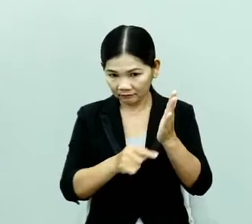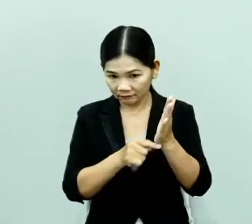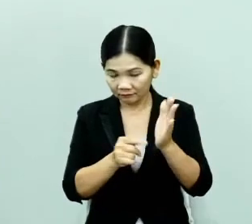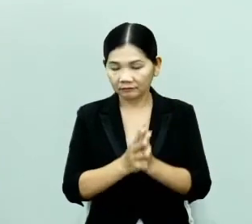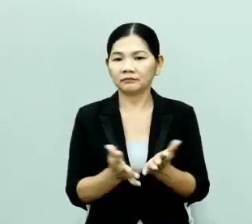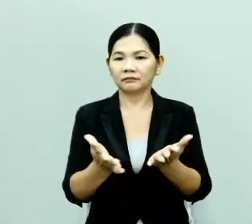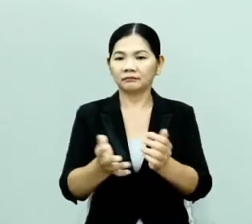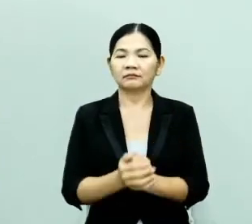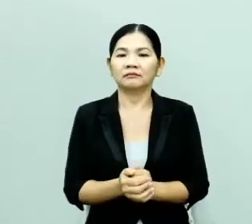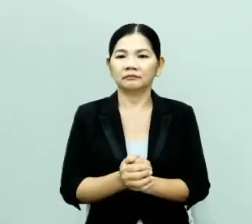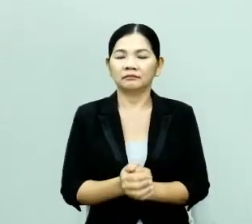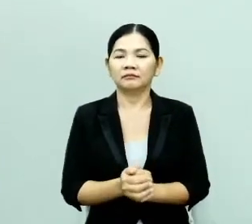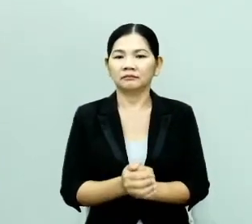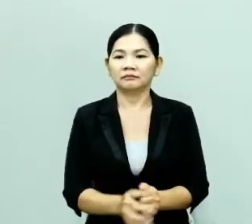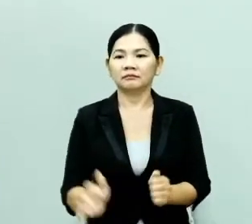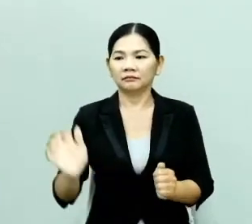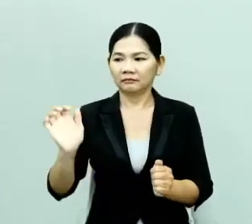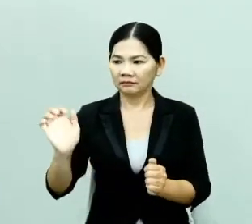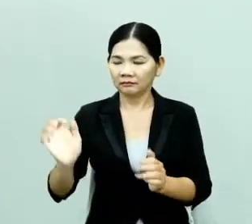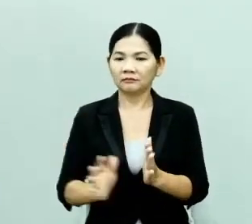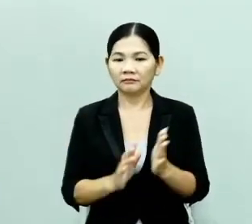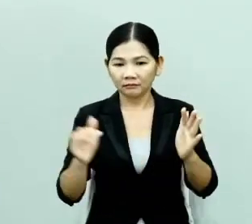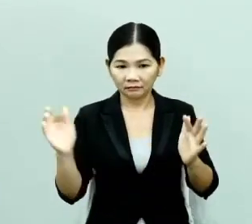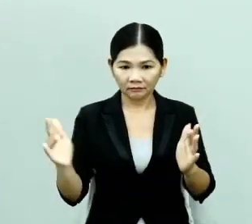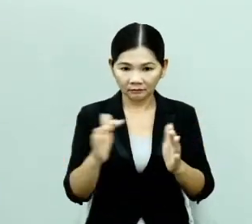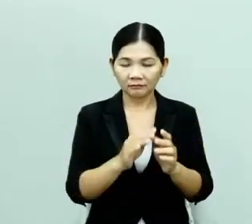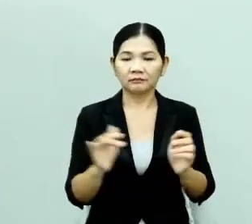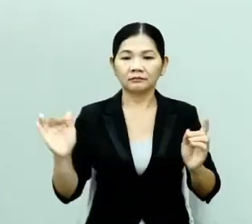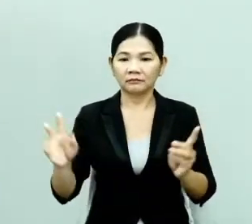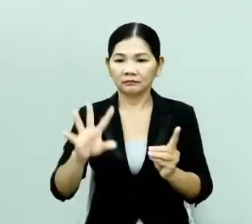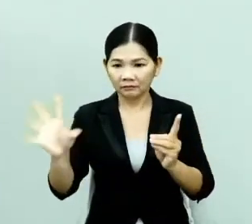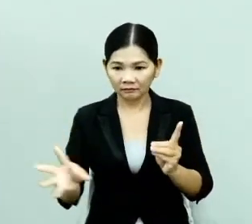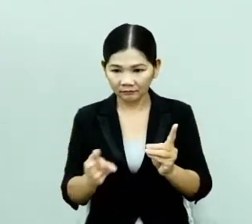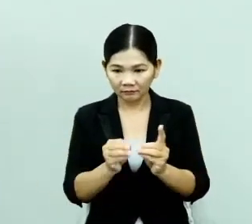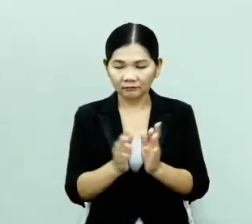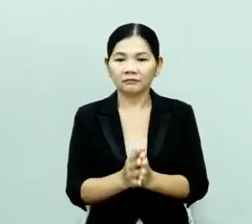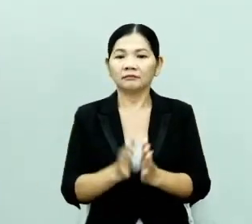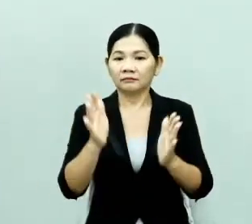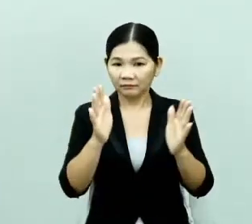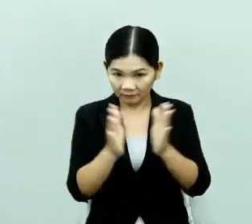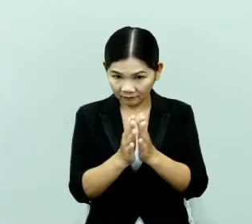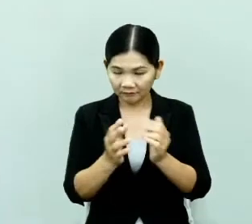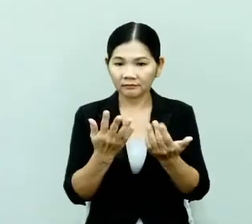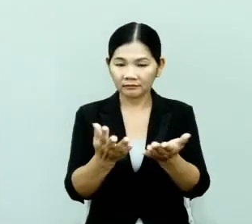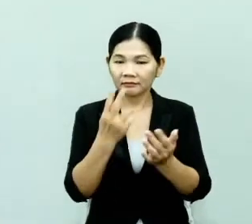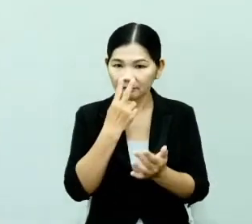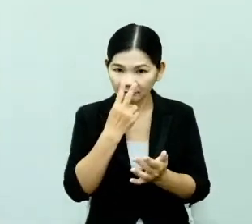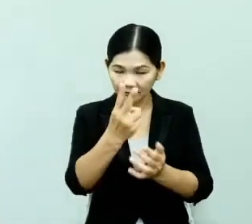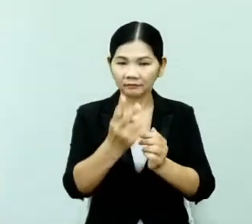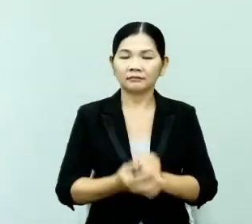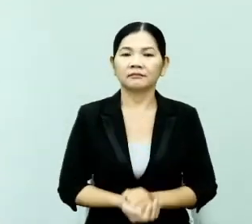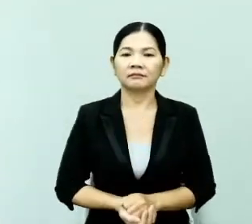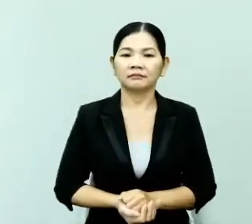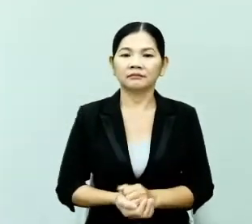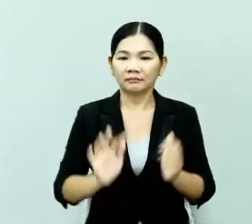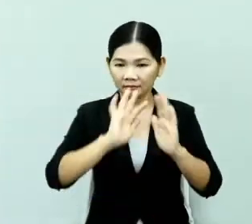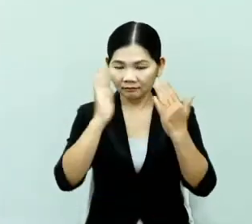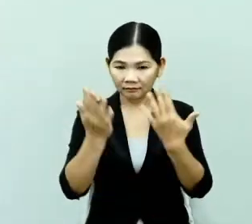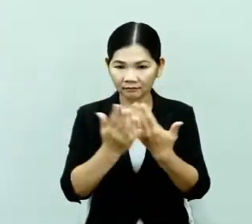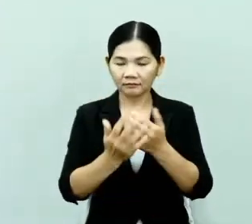ដៃណាអ្នកគ្រូនឹងយកសូរចរនិងសូរដតៃទៀតចាផ្សំប្រកបដោយប្រើដៃឥឡូវកូនកូនមើលមកអ្នកគ្រូទាំងអ